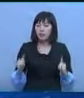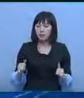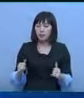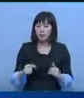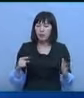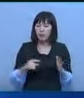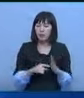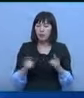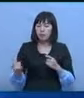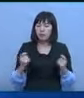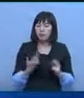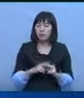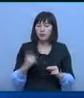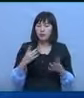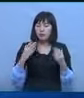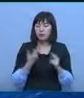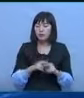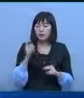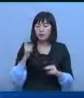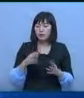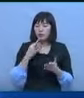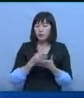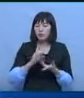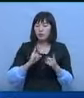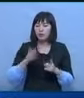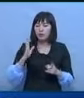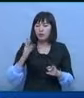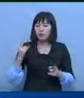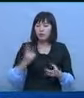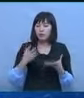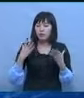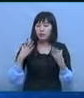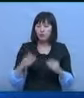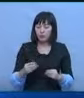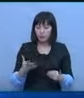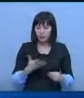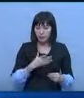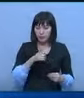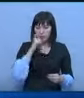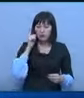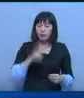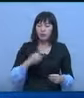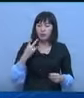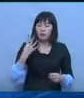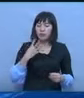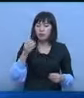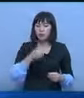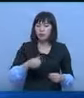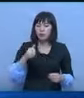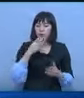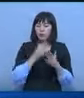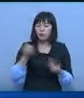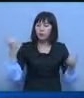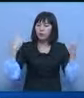мақсатында шақырдық. Яғни бірінші күні сол кісілер сол өз тәжірибесімен бөліседі, ал екінші күні біздің жастар 24 сағаттың ішінде өзінің